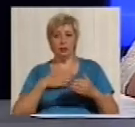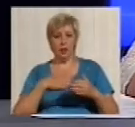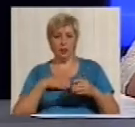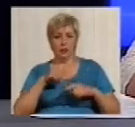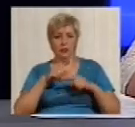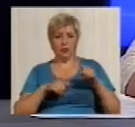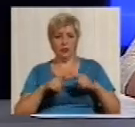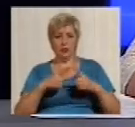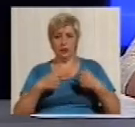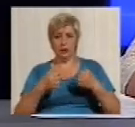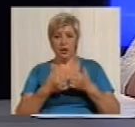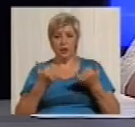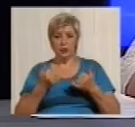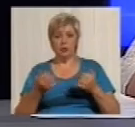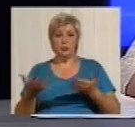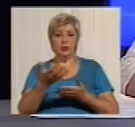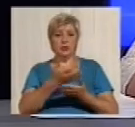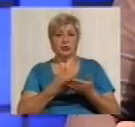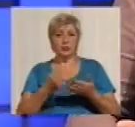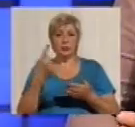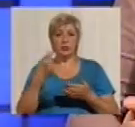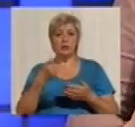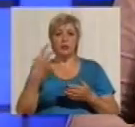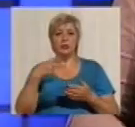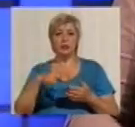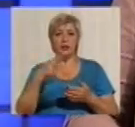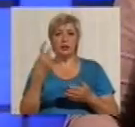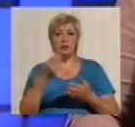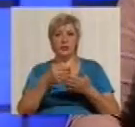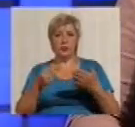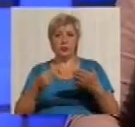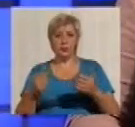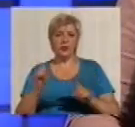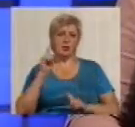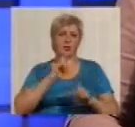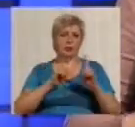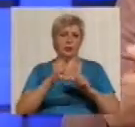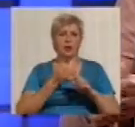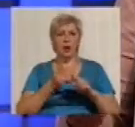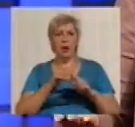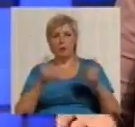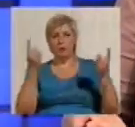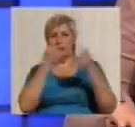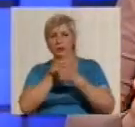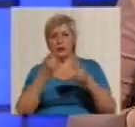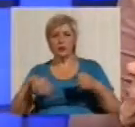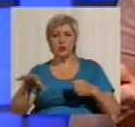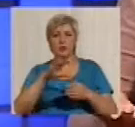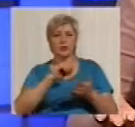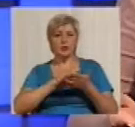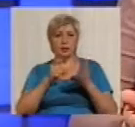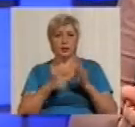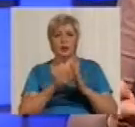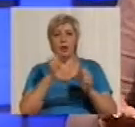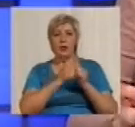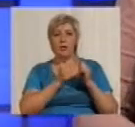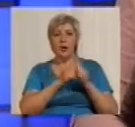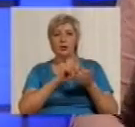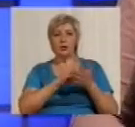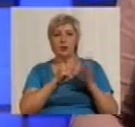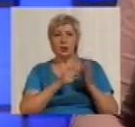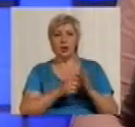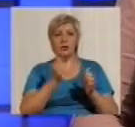собрали 122 подписи, плюс там 60 было на собрании, плюс об этом оповещены все классы. В каждом классе есть человек, как бы, который оповещает об